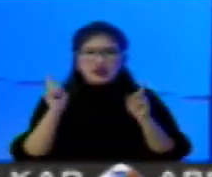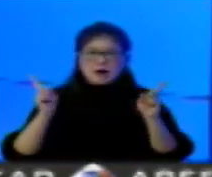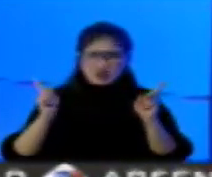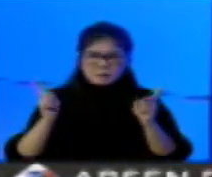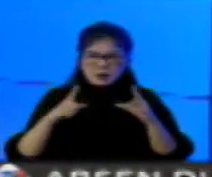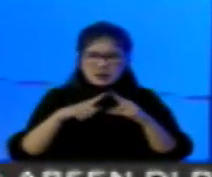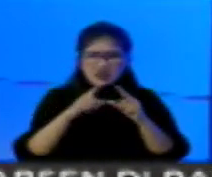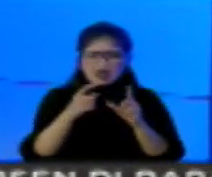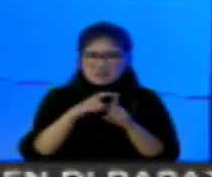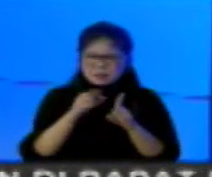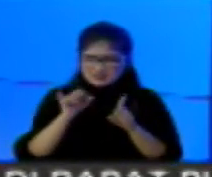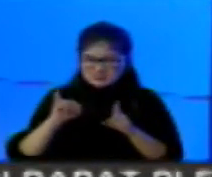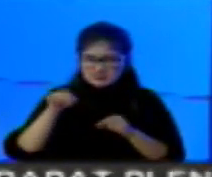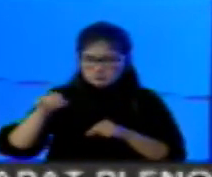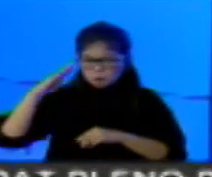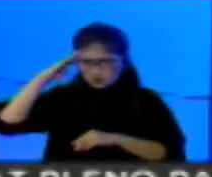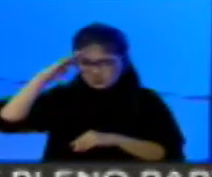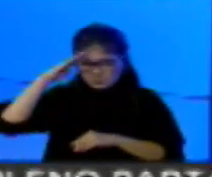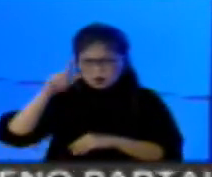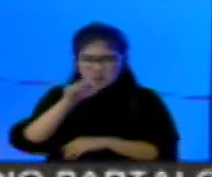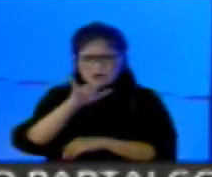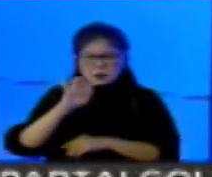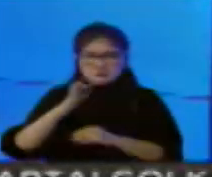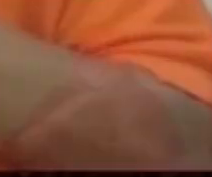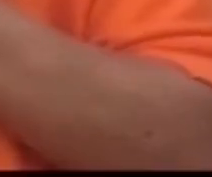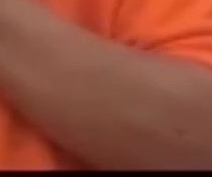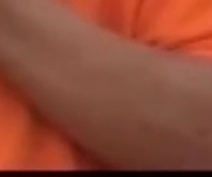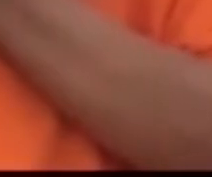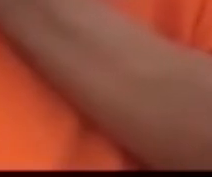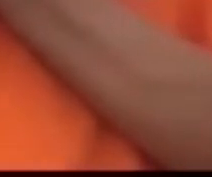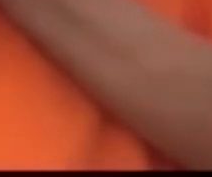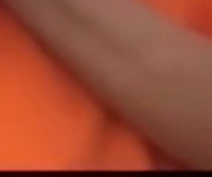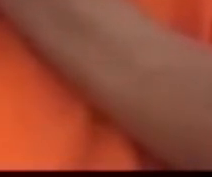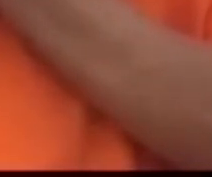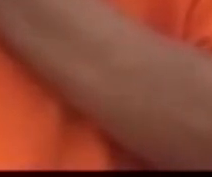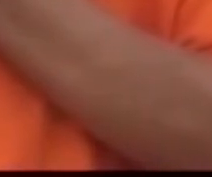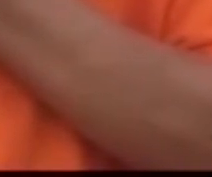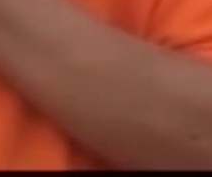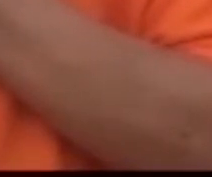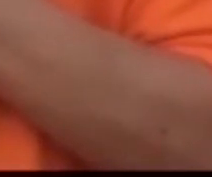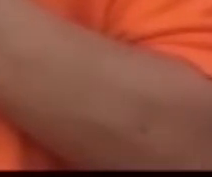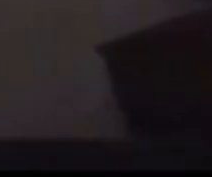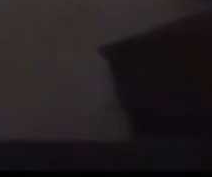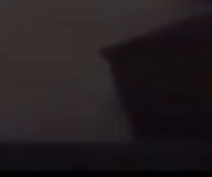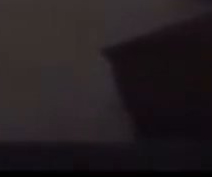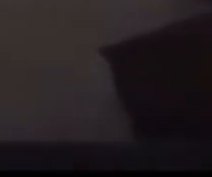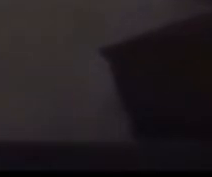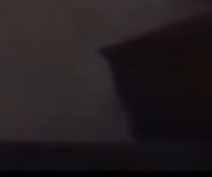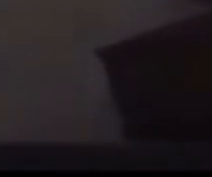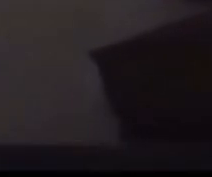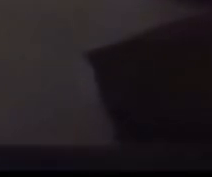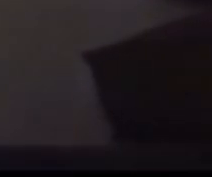alias Puang Laklang memimpin ratusan jamaah tarekat Takjil Holwatiyah di Goa, Sulawesi Selatan. Kepada